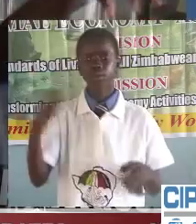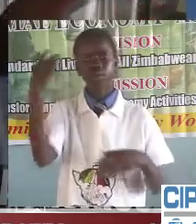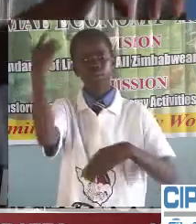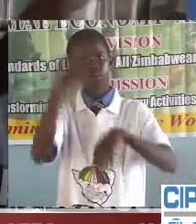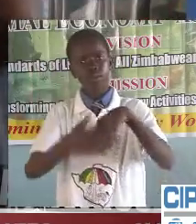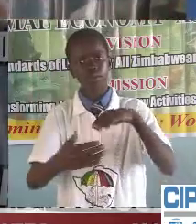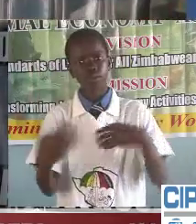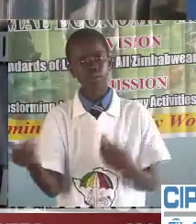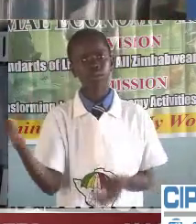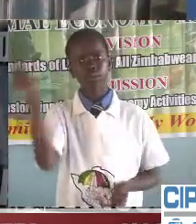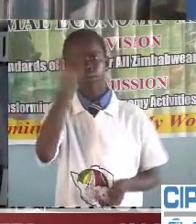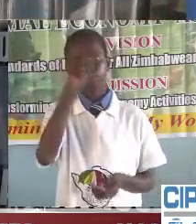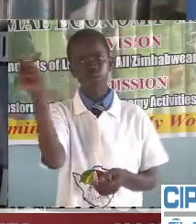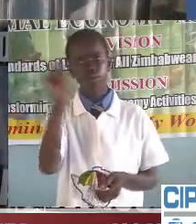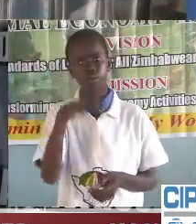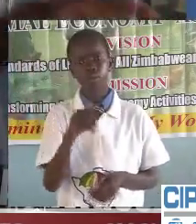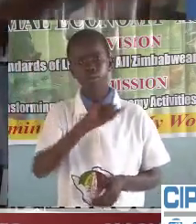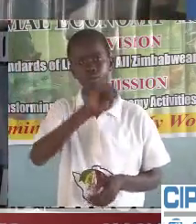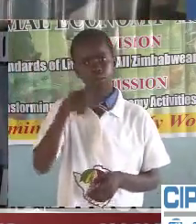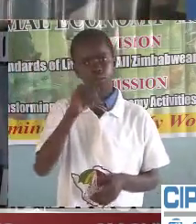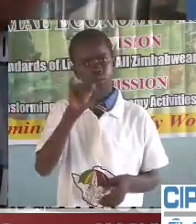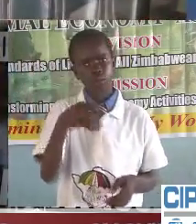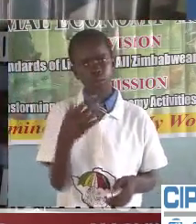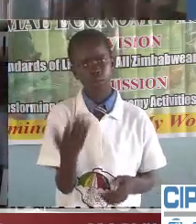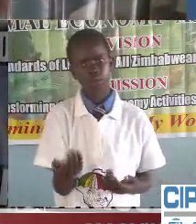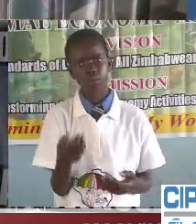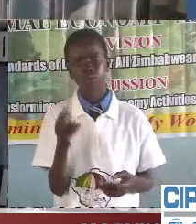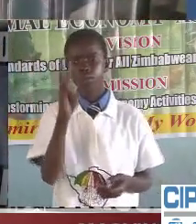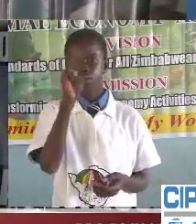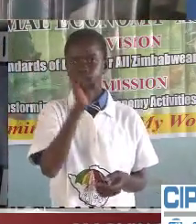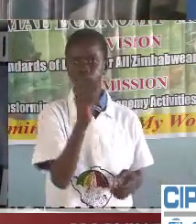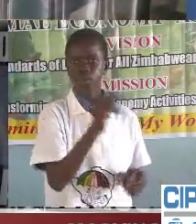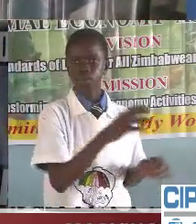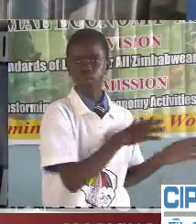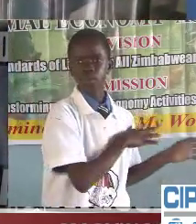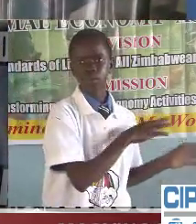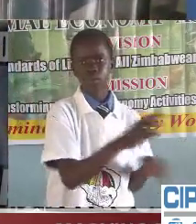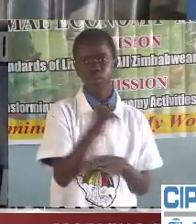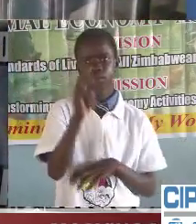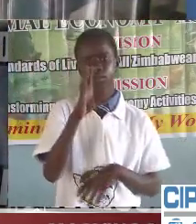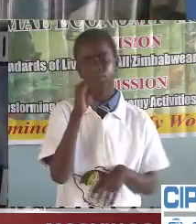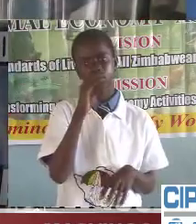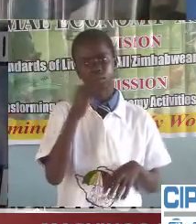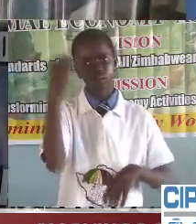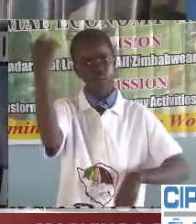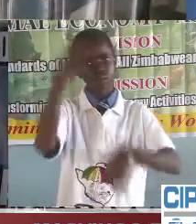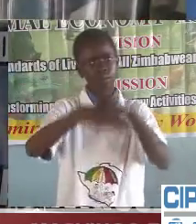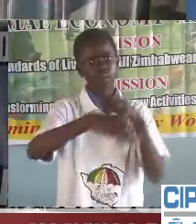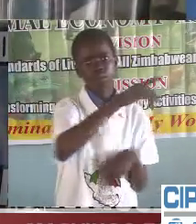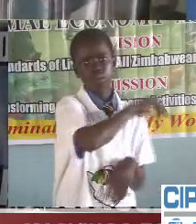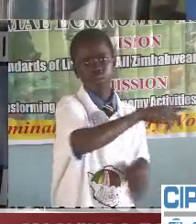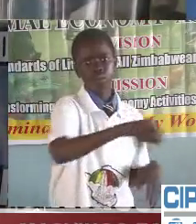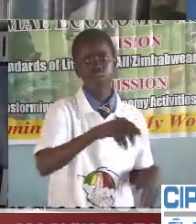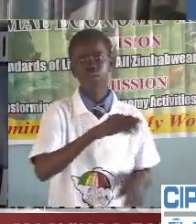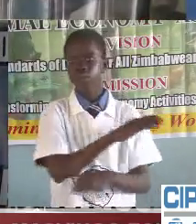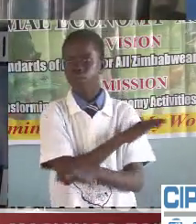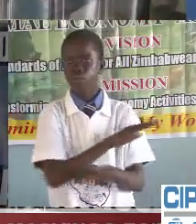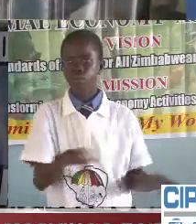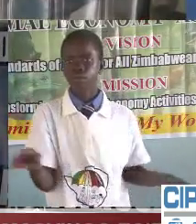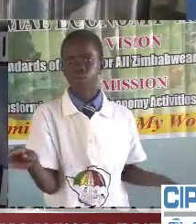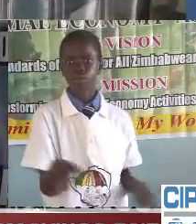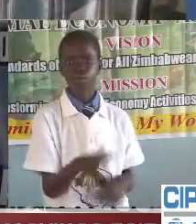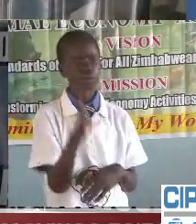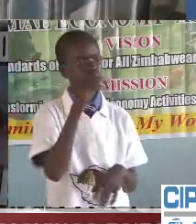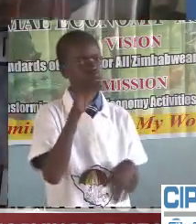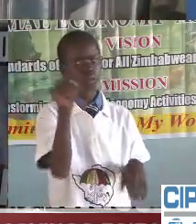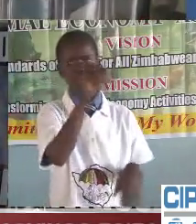auye nematicha kana mabhazi ekujoni adarike nepamucheke? Toisa mutemo wekuti aiwa bhazi haritendei kuti ridarike rinoenda